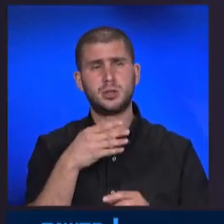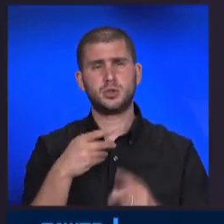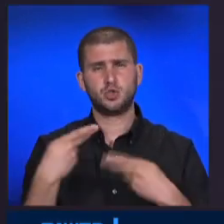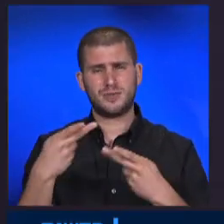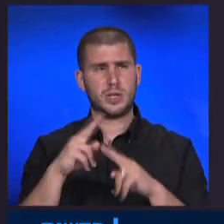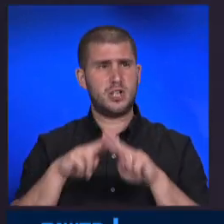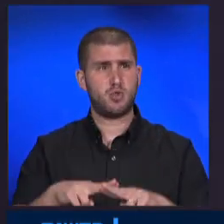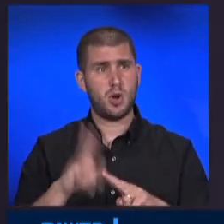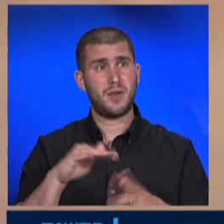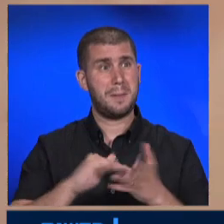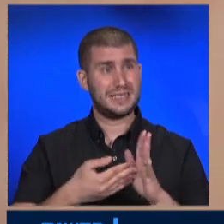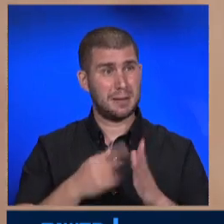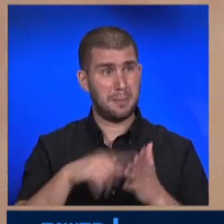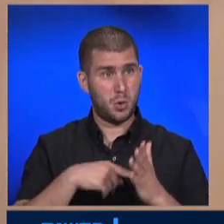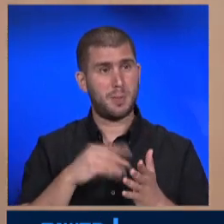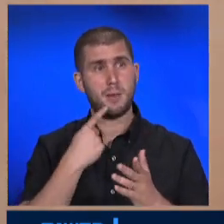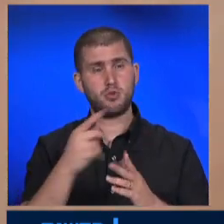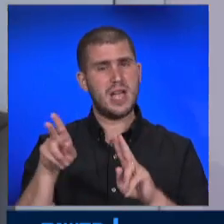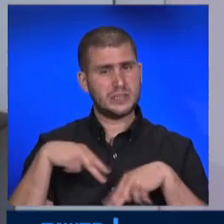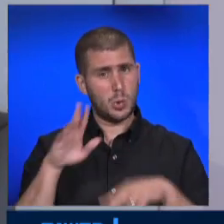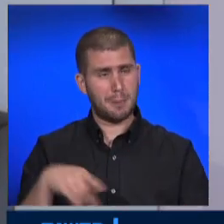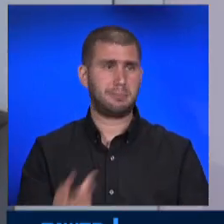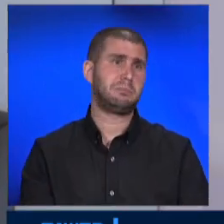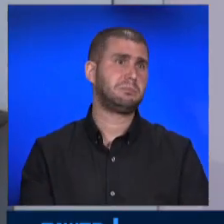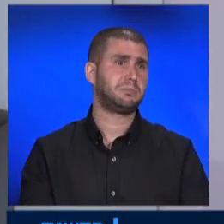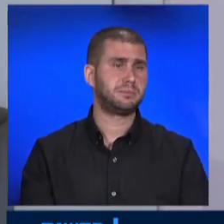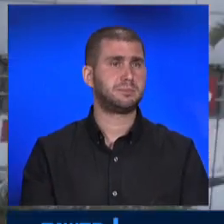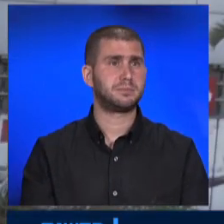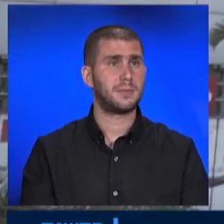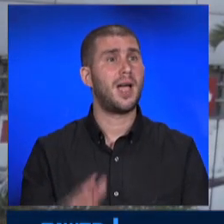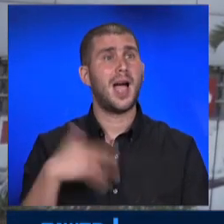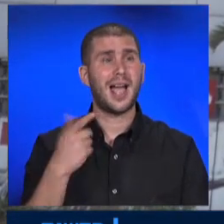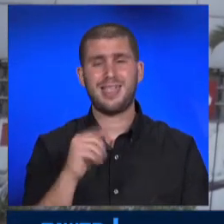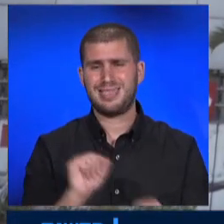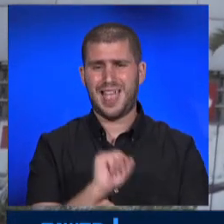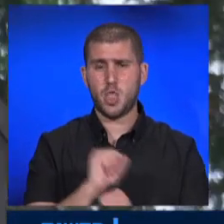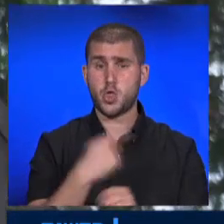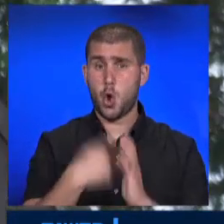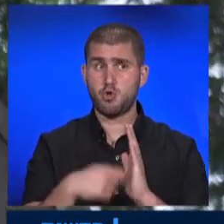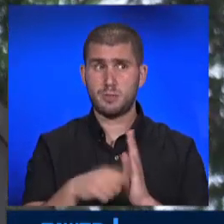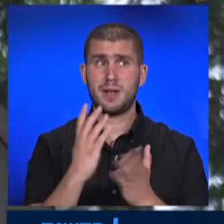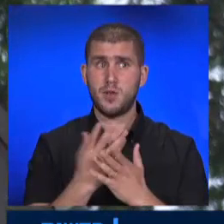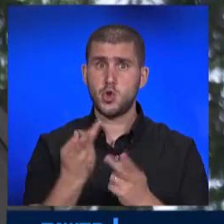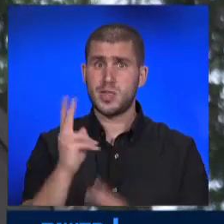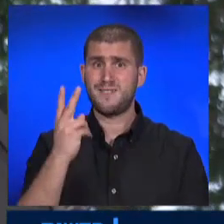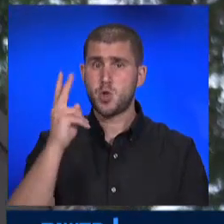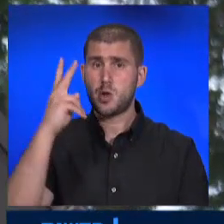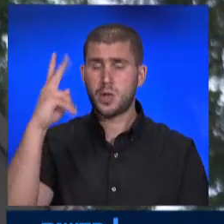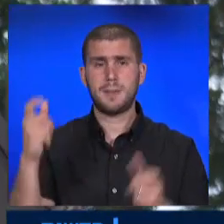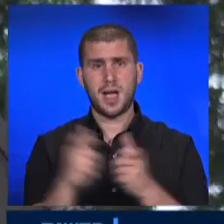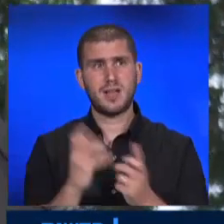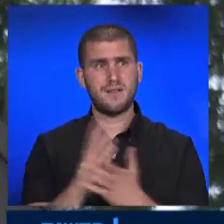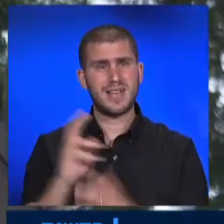עוד שבהסכם הביטול הם חתמו שיחזירו גם את זה. אחרי שטענות הרוכשים הלכו והתרבו, בחברה גייסו